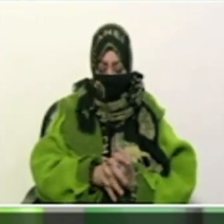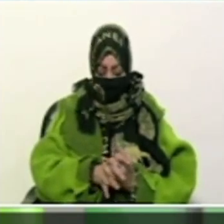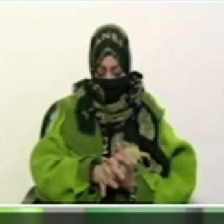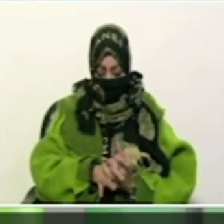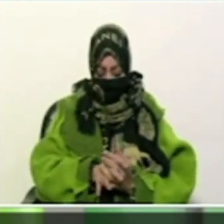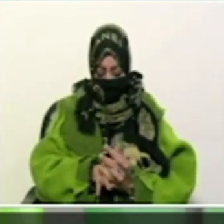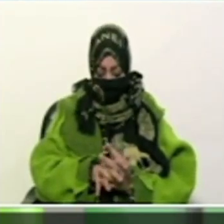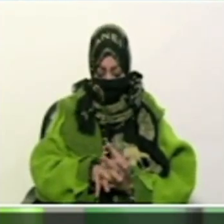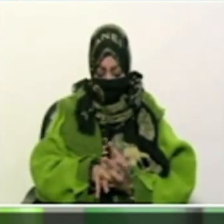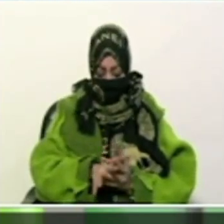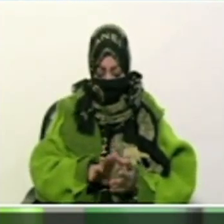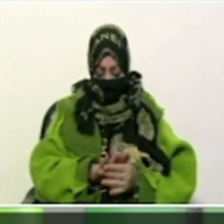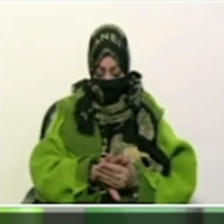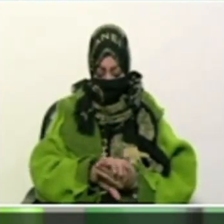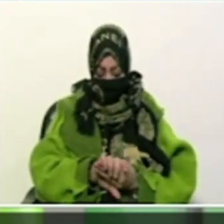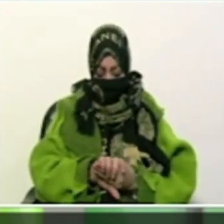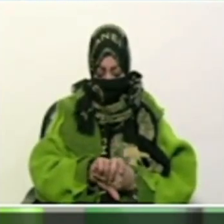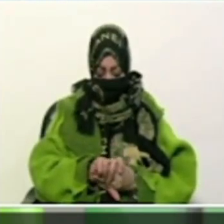تو شكرا أصبحت